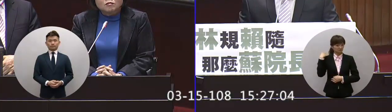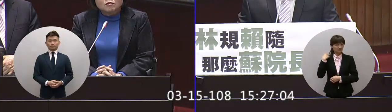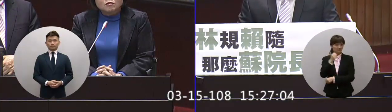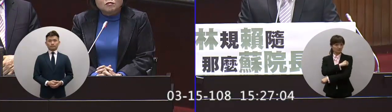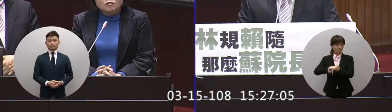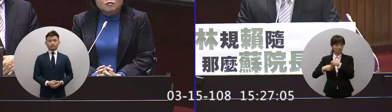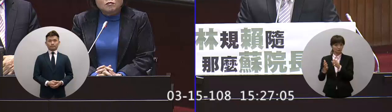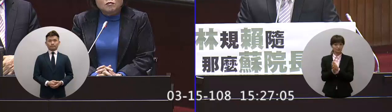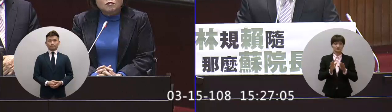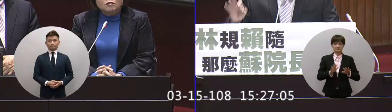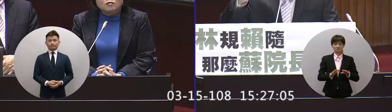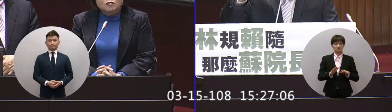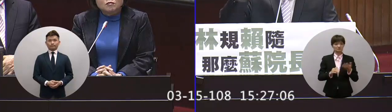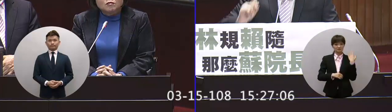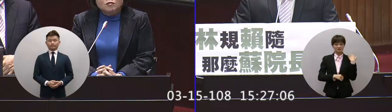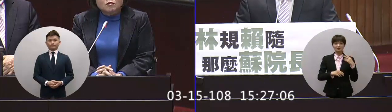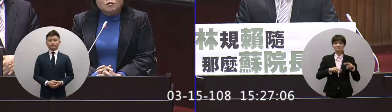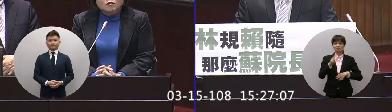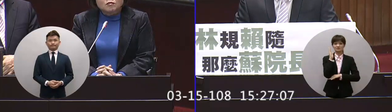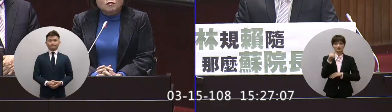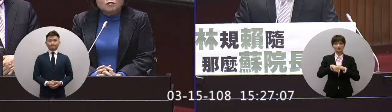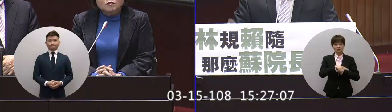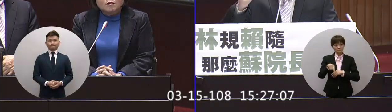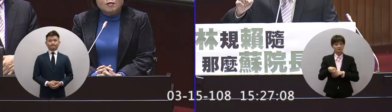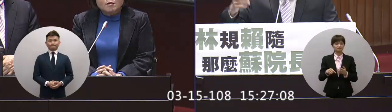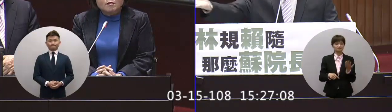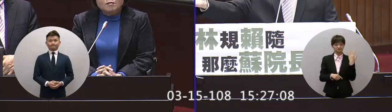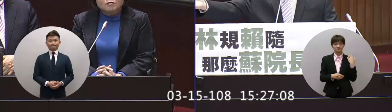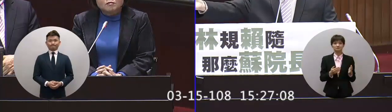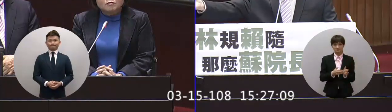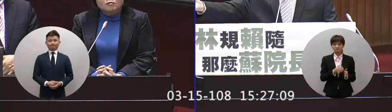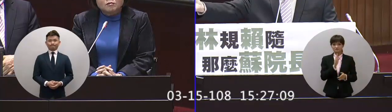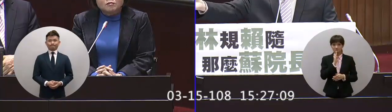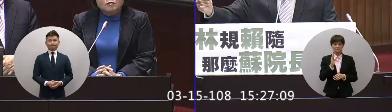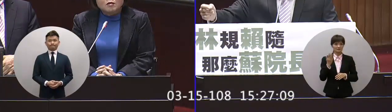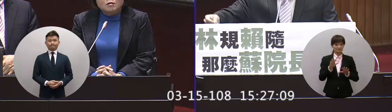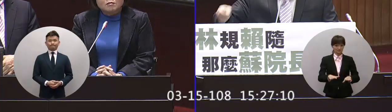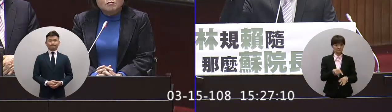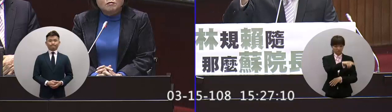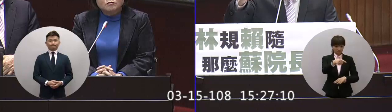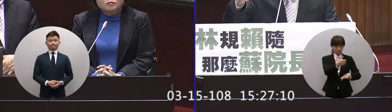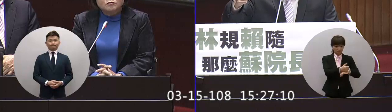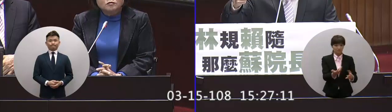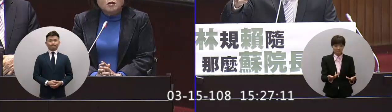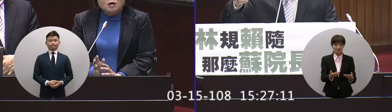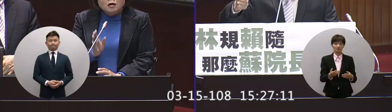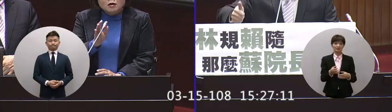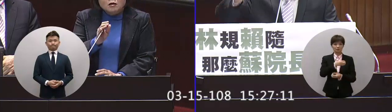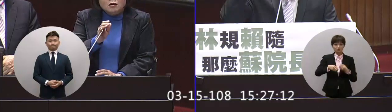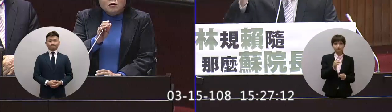在两位，我问你们的态度啊，三个最敏感的地方，拨补好，大家都没有意见 ，OK 了。费率